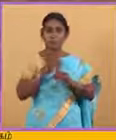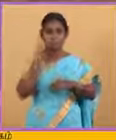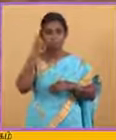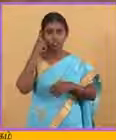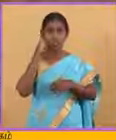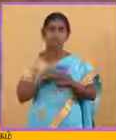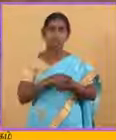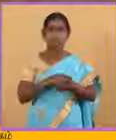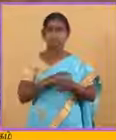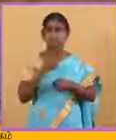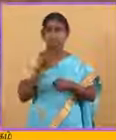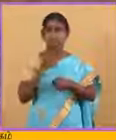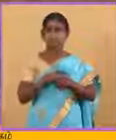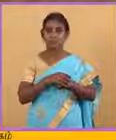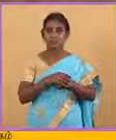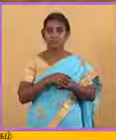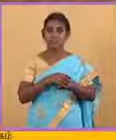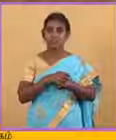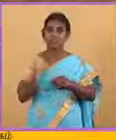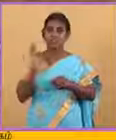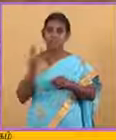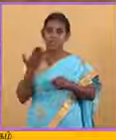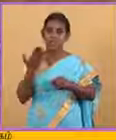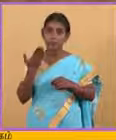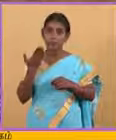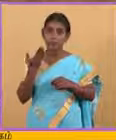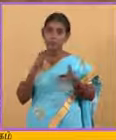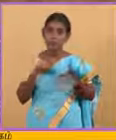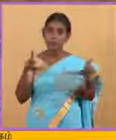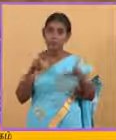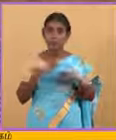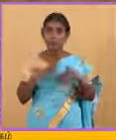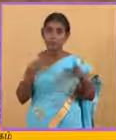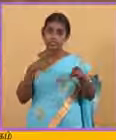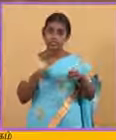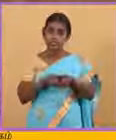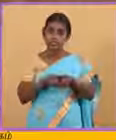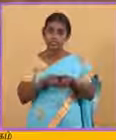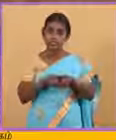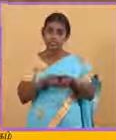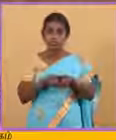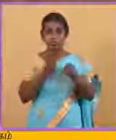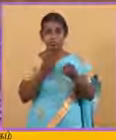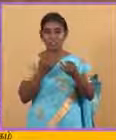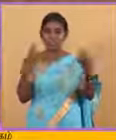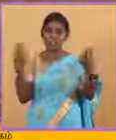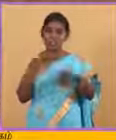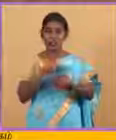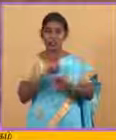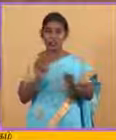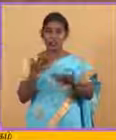கேட்டால், இல்லை, நம்ம தமிழ்மொழியை போன்ற பல என்ன மொழிகள் உருவாகின.